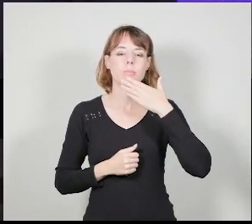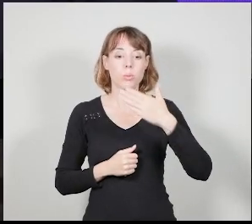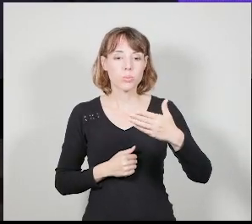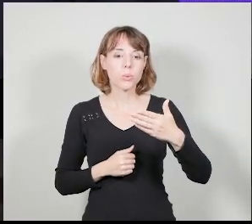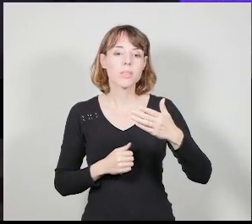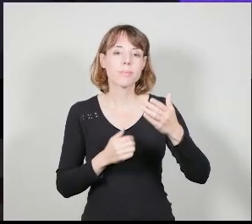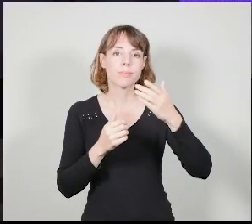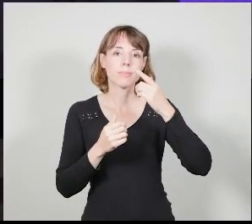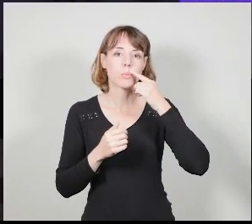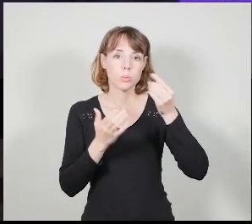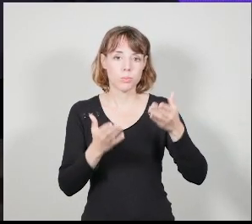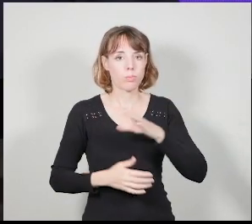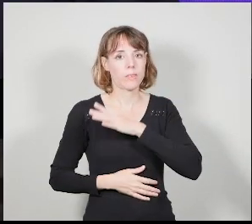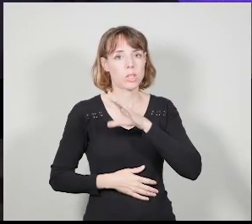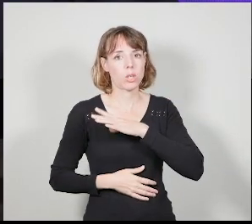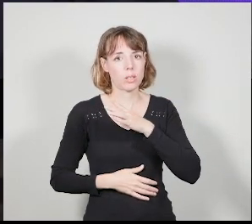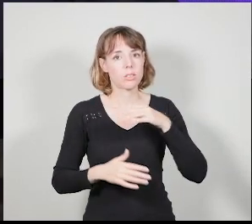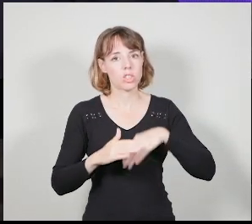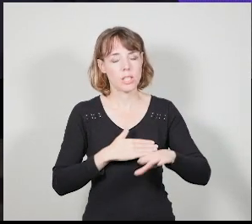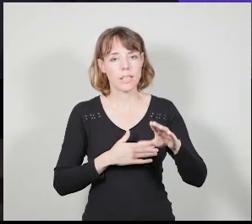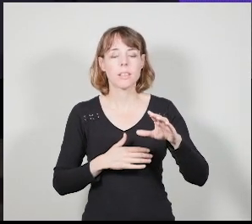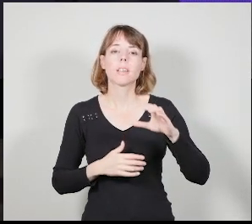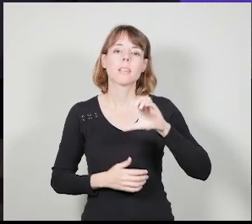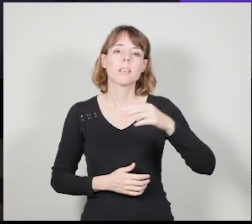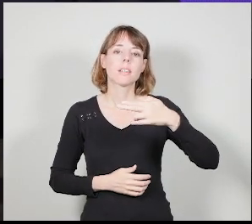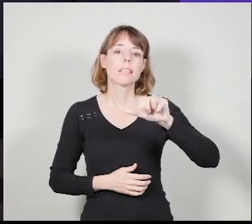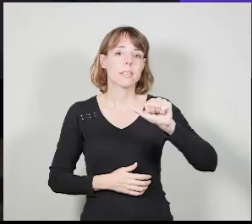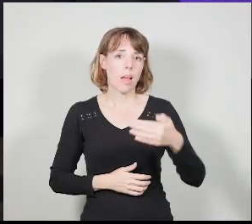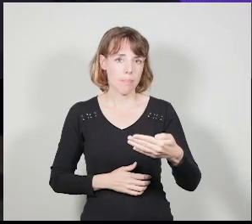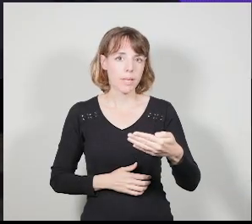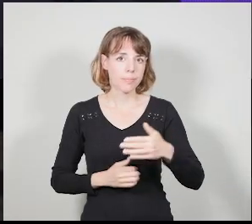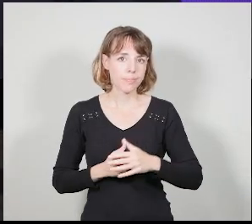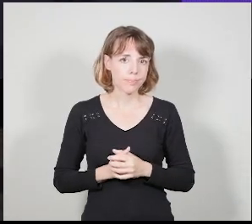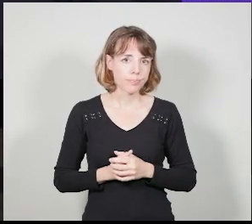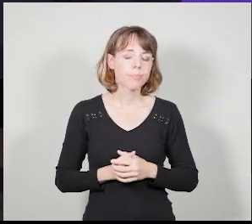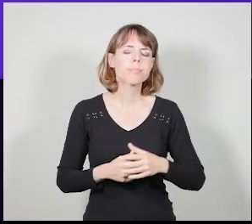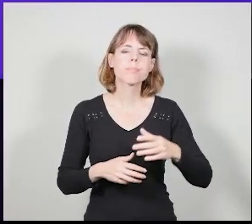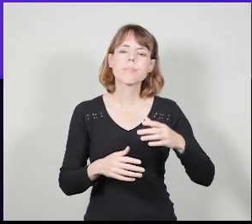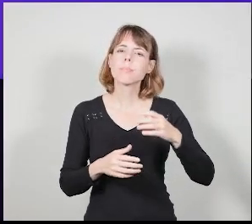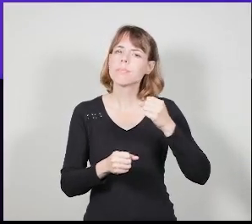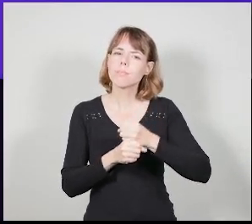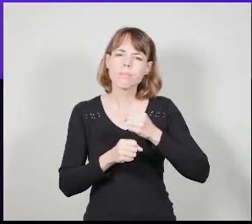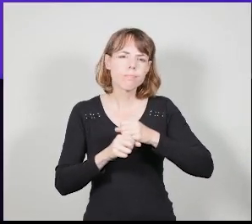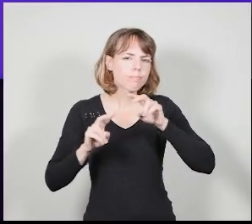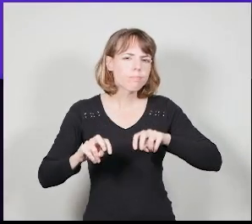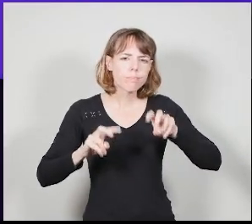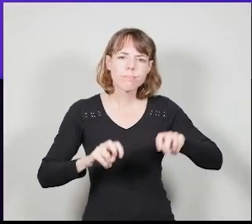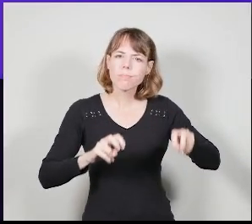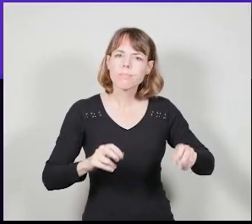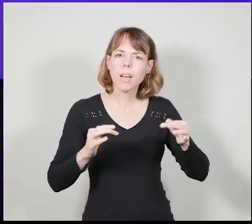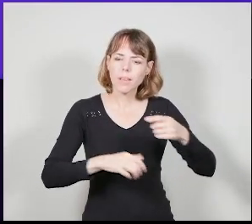nous. Professeur émérite au Conservatoire national des arts et métiers, vous avez conduit de nombreux travaux sur le secteur, la notion de frontière, de